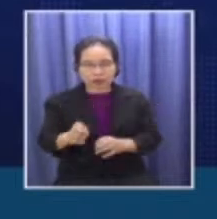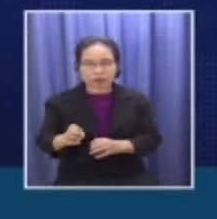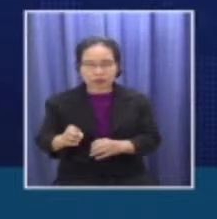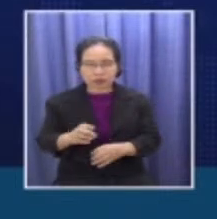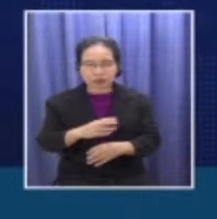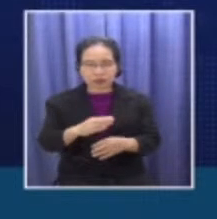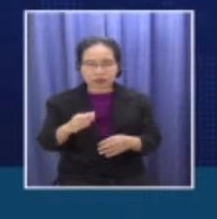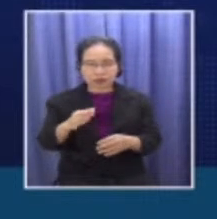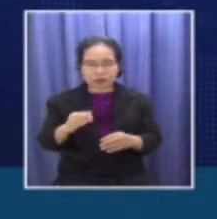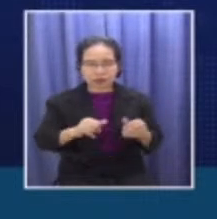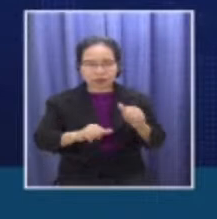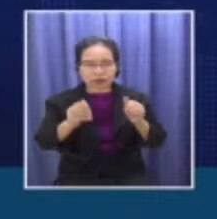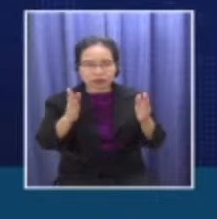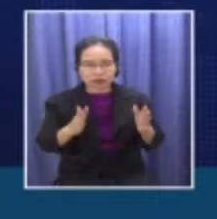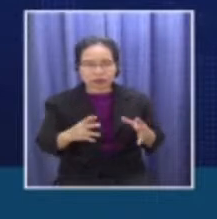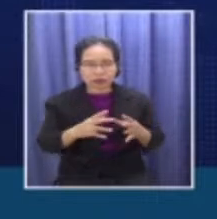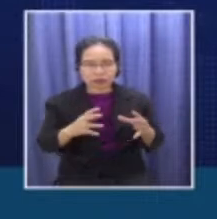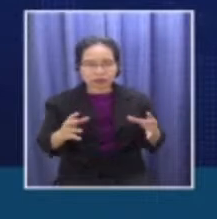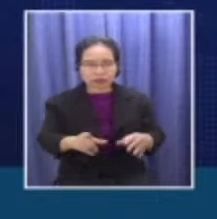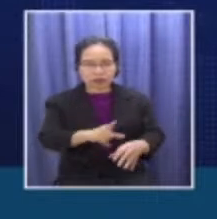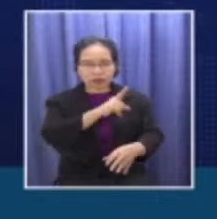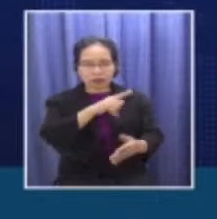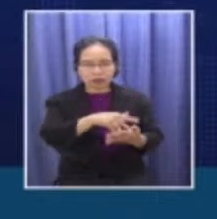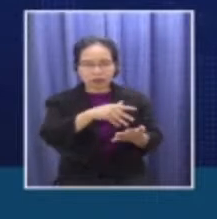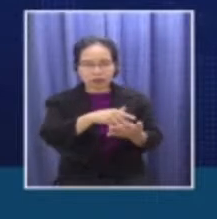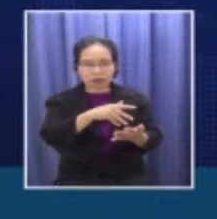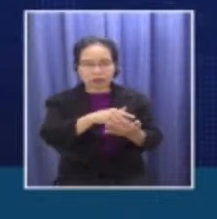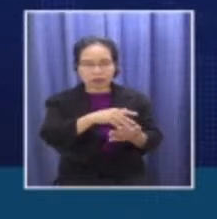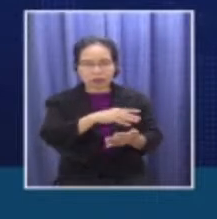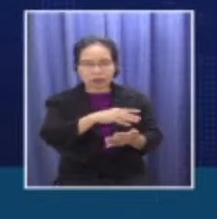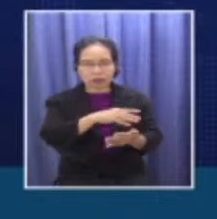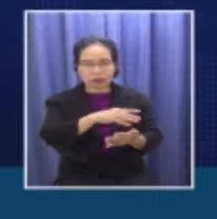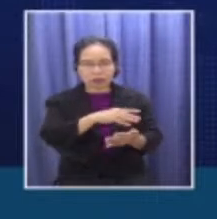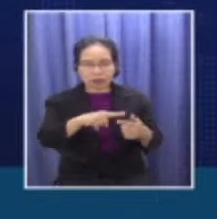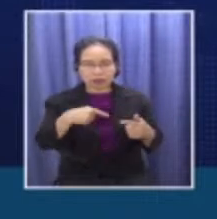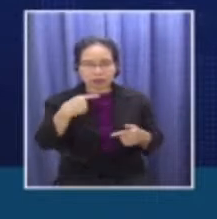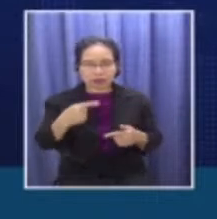eh. Adeɛ biara